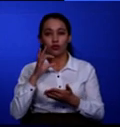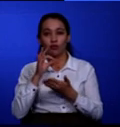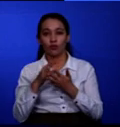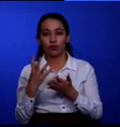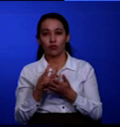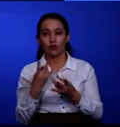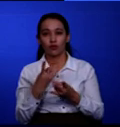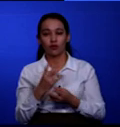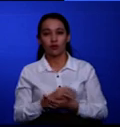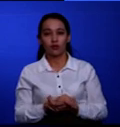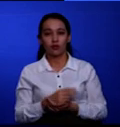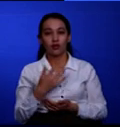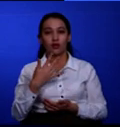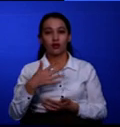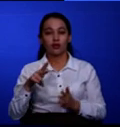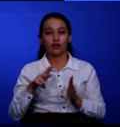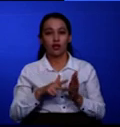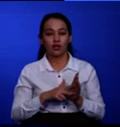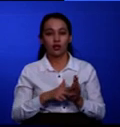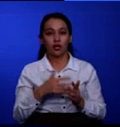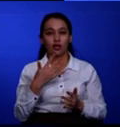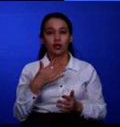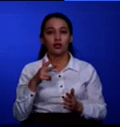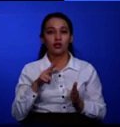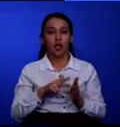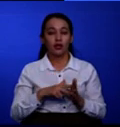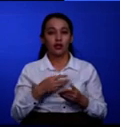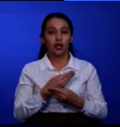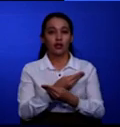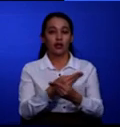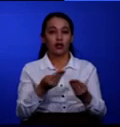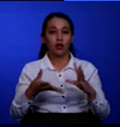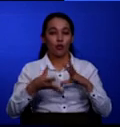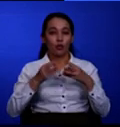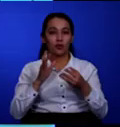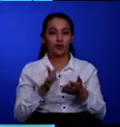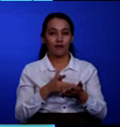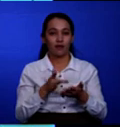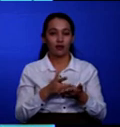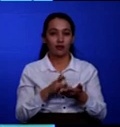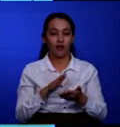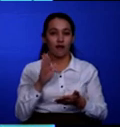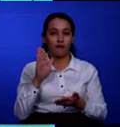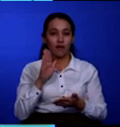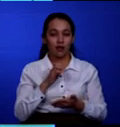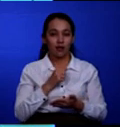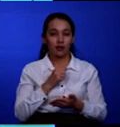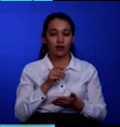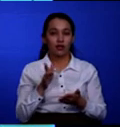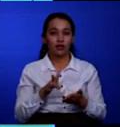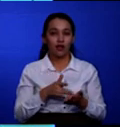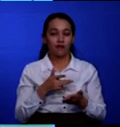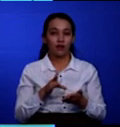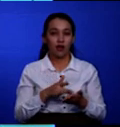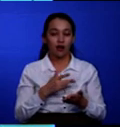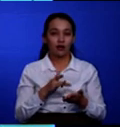topamiz. 58ta, bu 58ta tarqatilgan daftarlar sonini ifodalaydi. Va tarqatilgan daftarlar